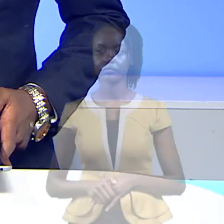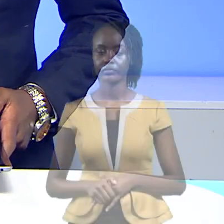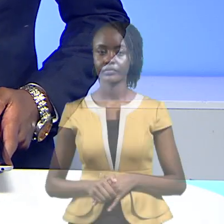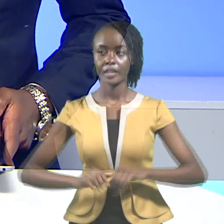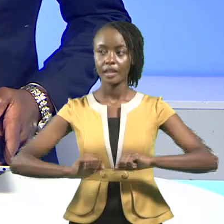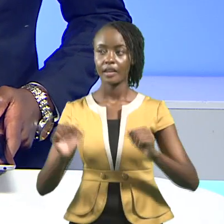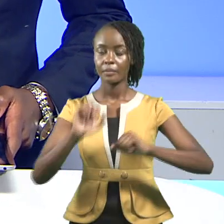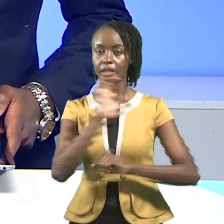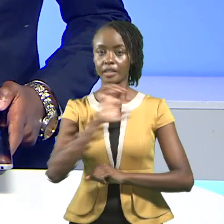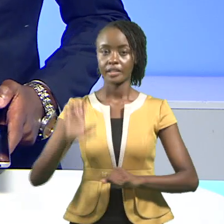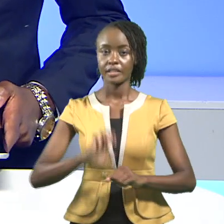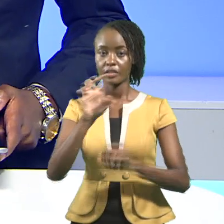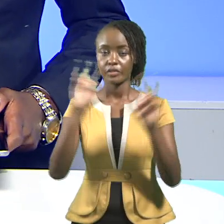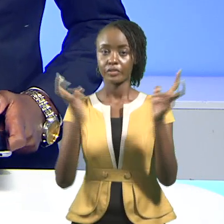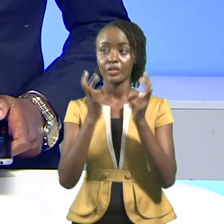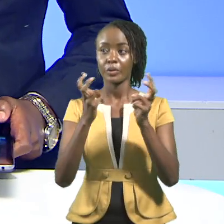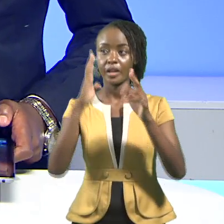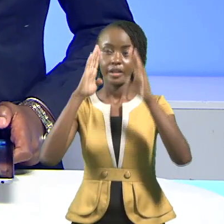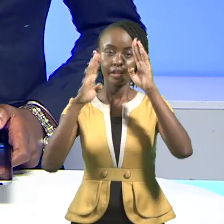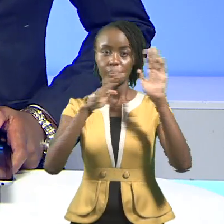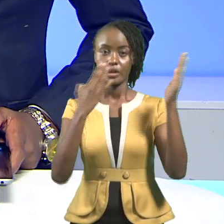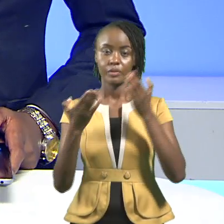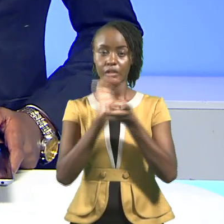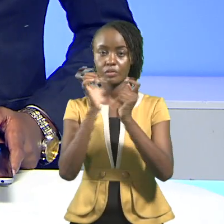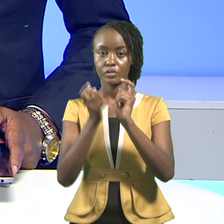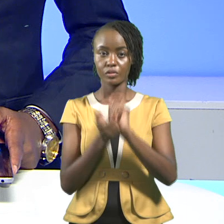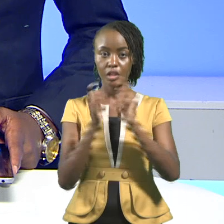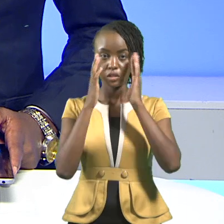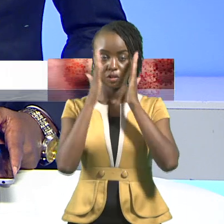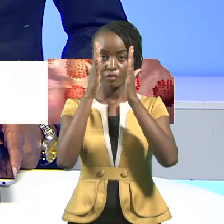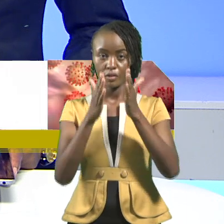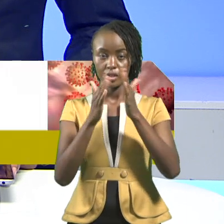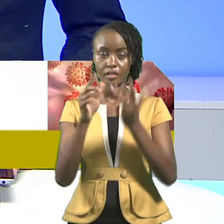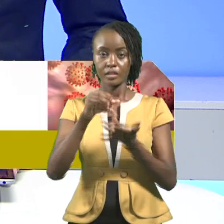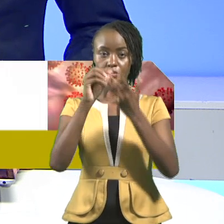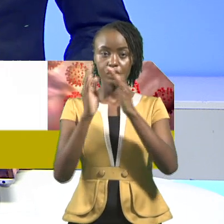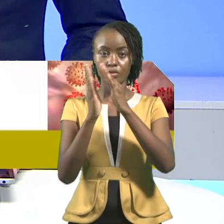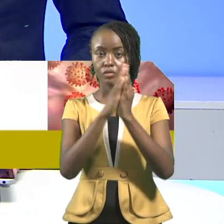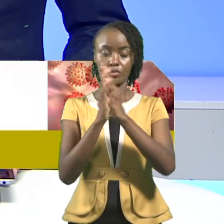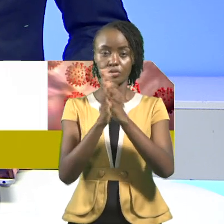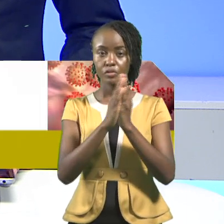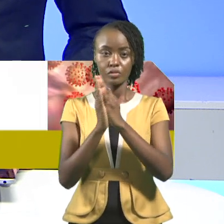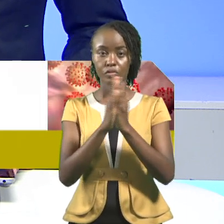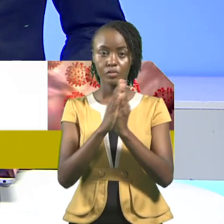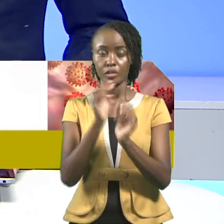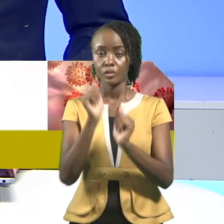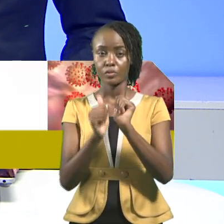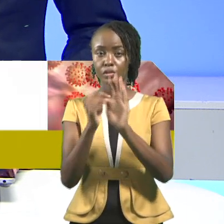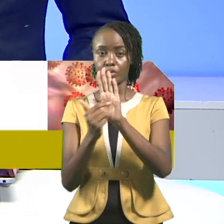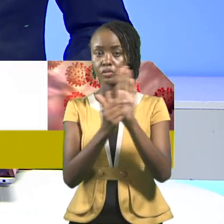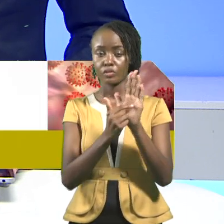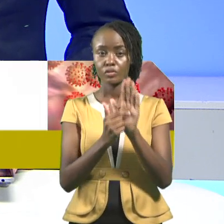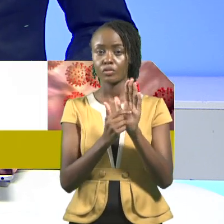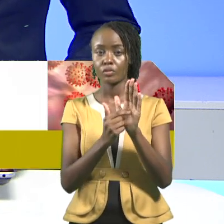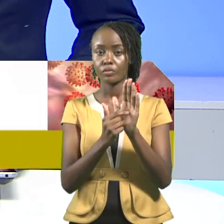Pasaka njema kwako mtazamaji, hujambo na karibu kwenye Switch Darubini, makala speciali tunakuandalia taarifa zinazoangaziwa kwenye vichwa